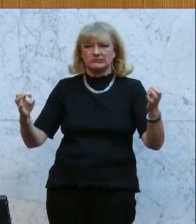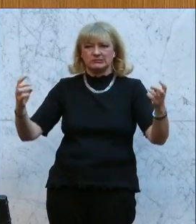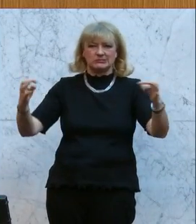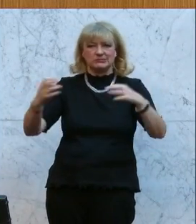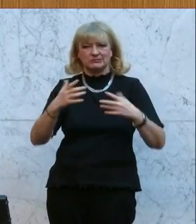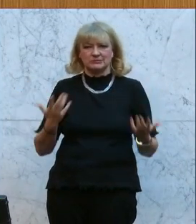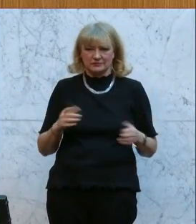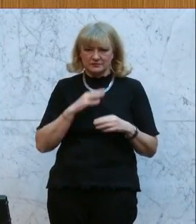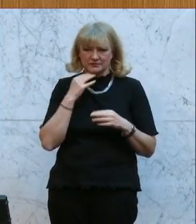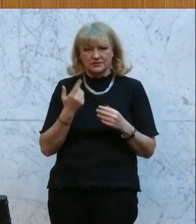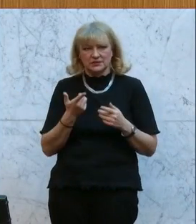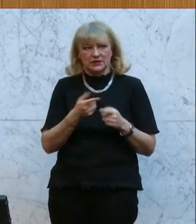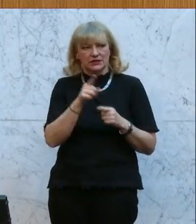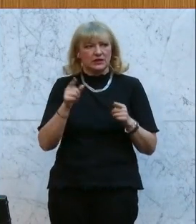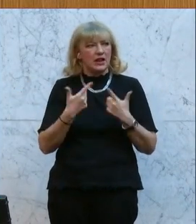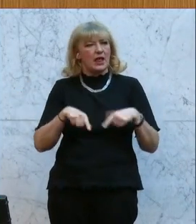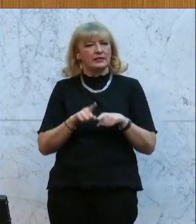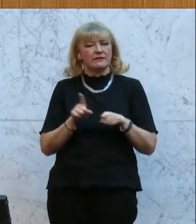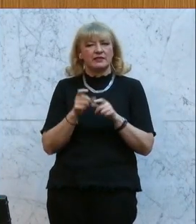das demokratische Gefüge geschwächt wurde,